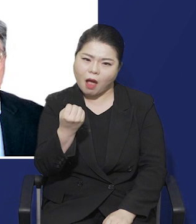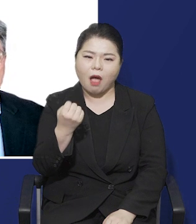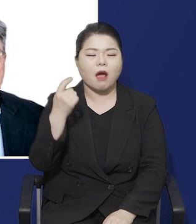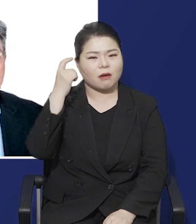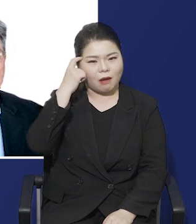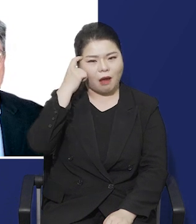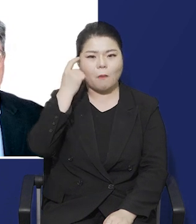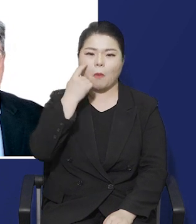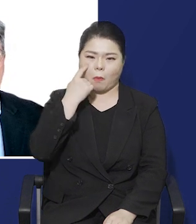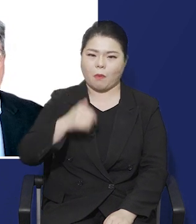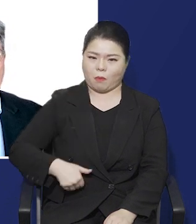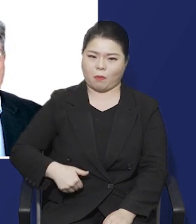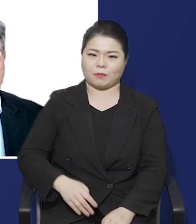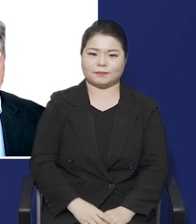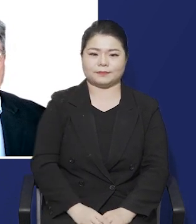예측을 해야 합니다.